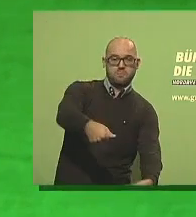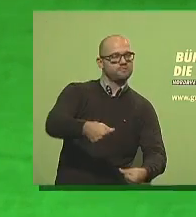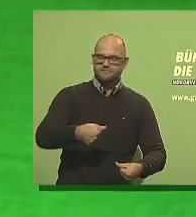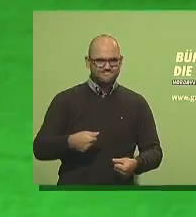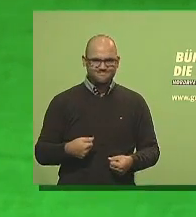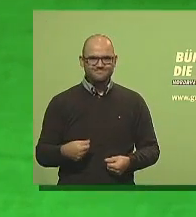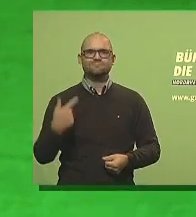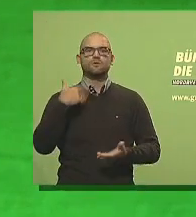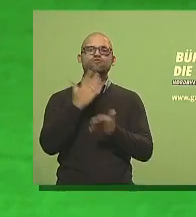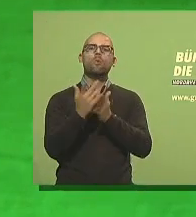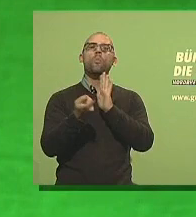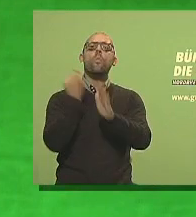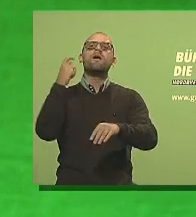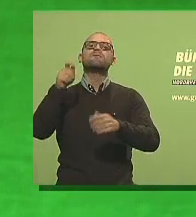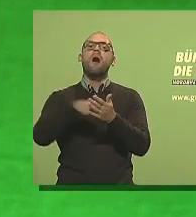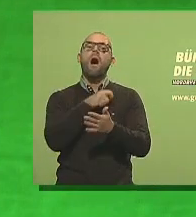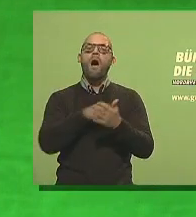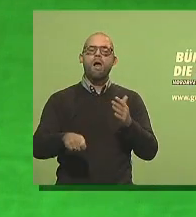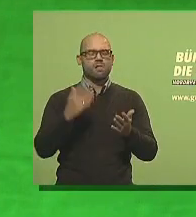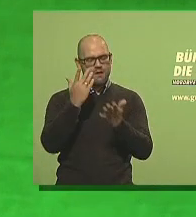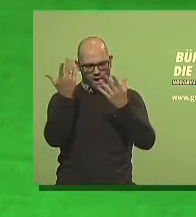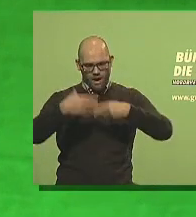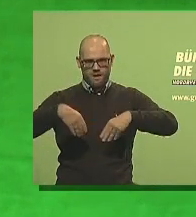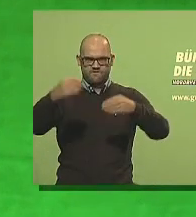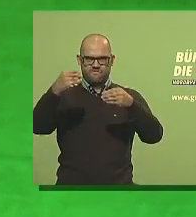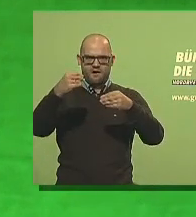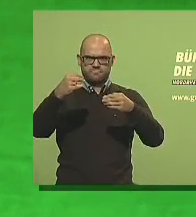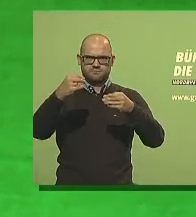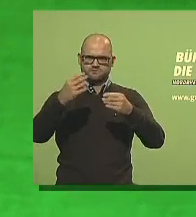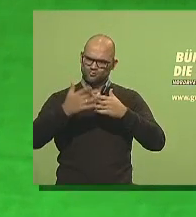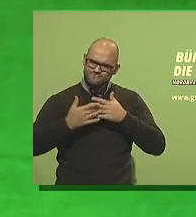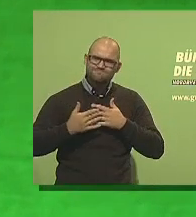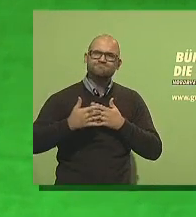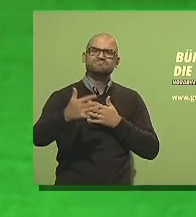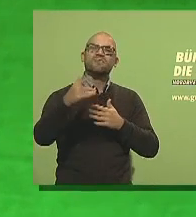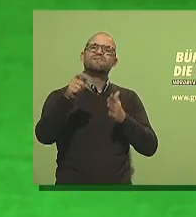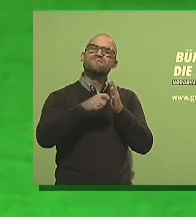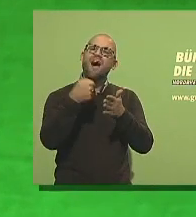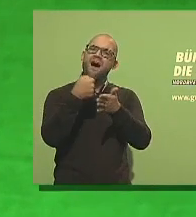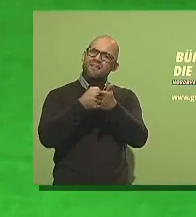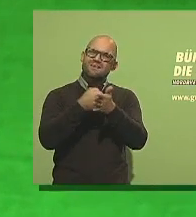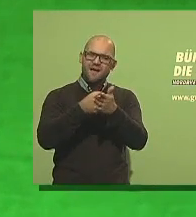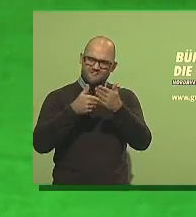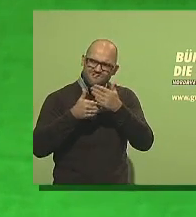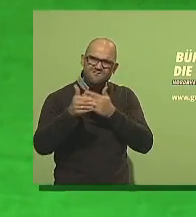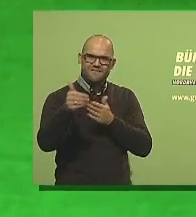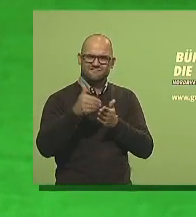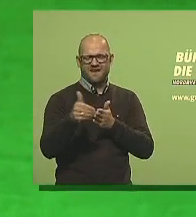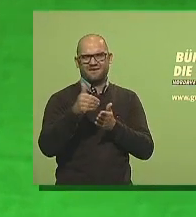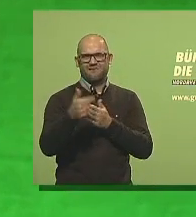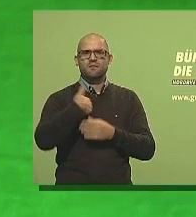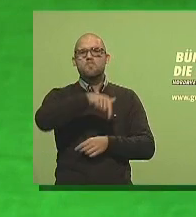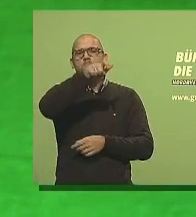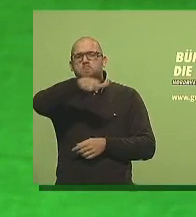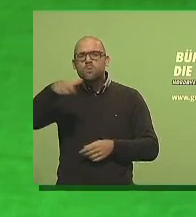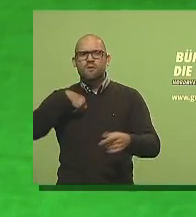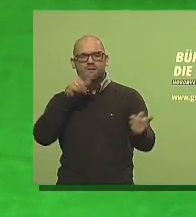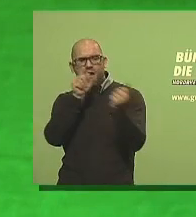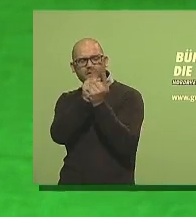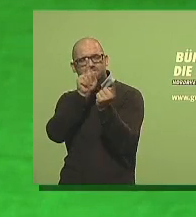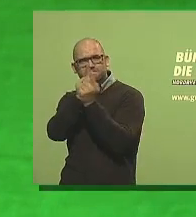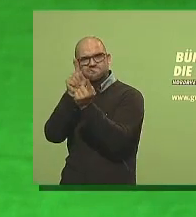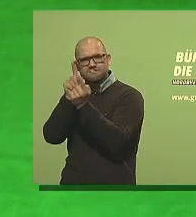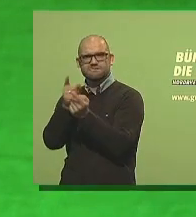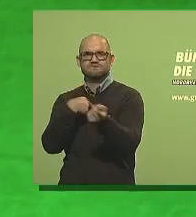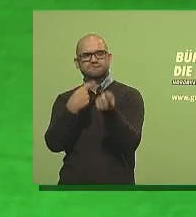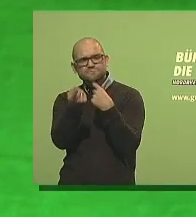innerparteilich angefangen und das werden wir im Wahlkampf weitermachen. Wir werden deutlich machen, wir reden mit den Bürgerinnen und Bürgern dieses Landes. Wir